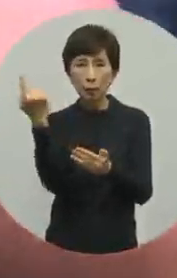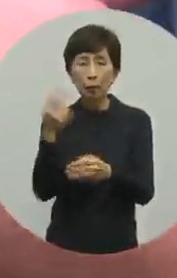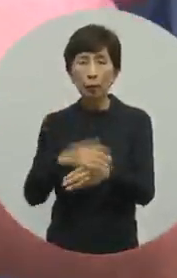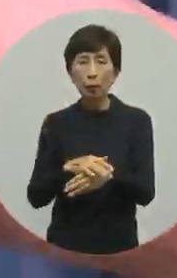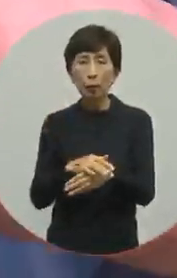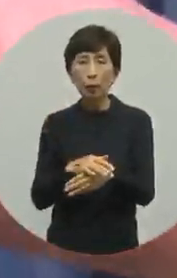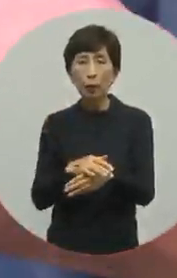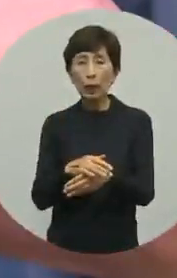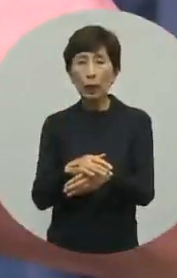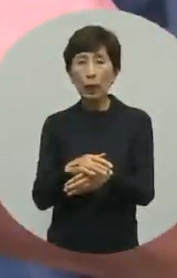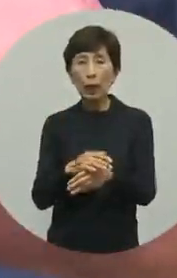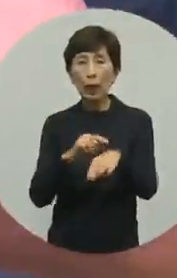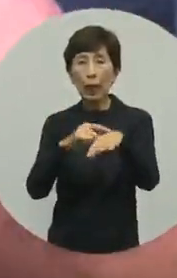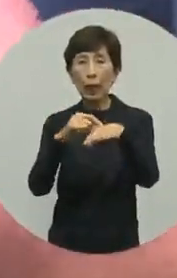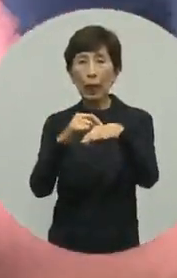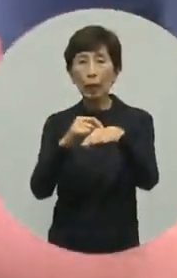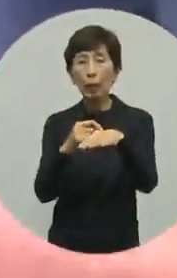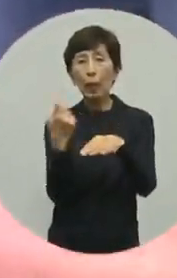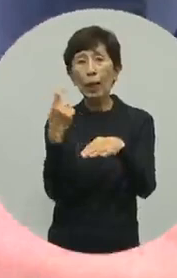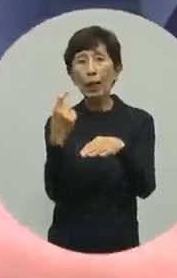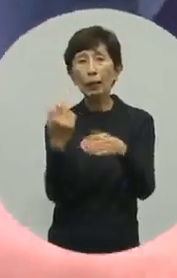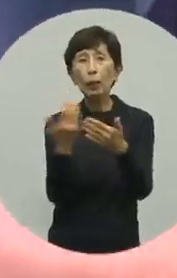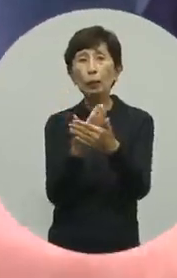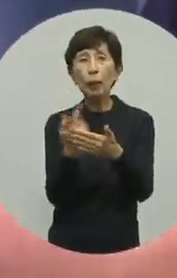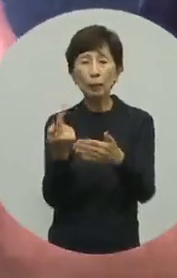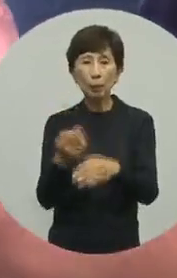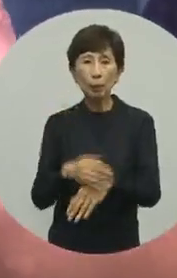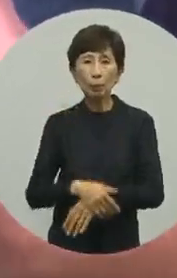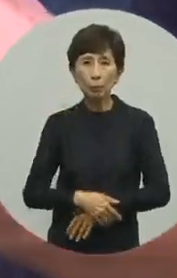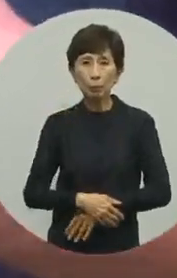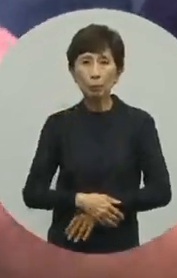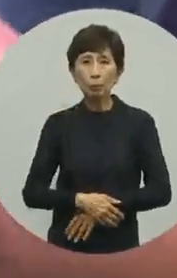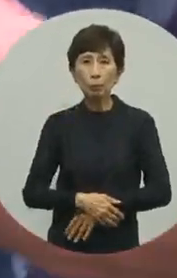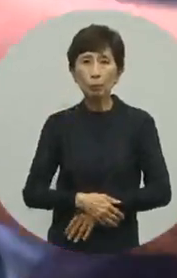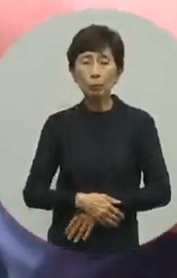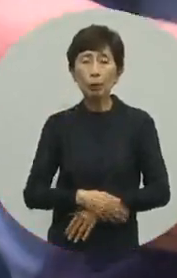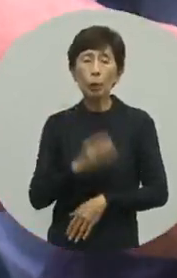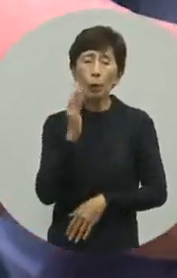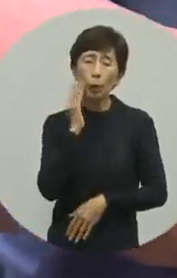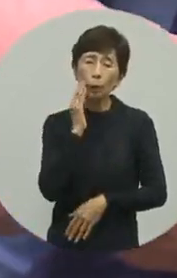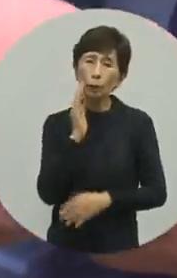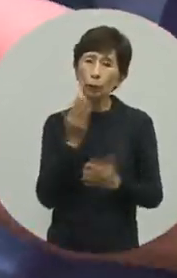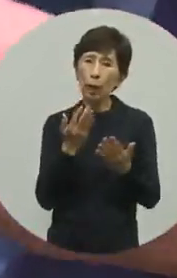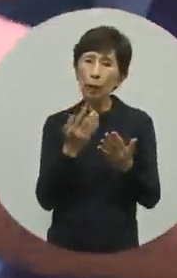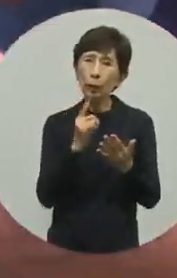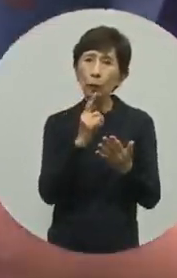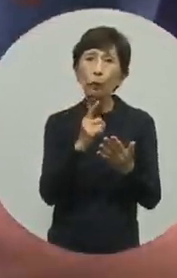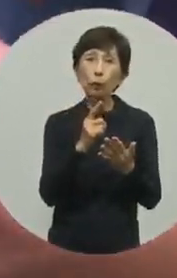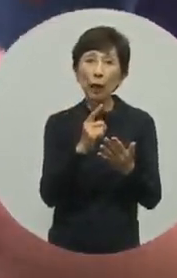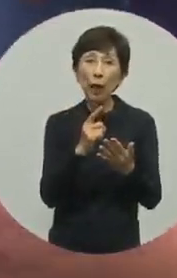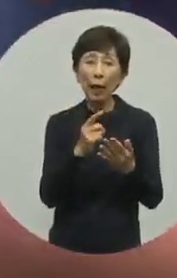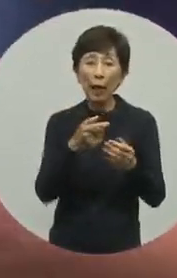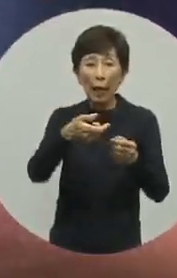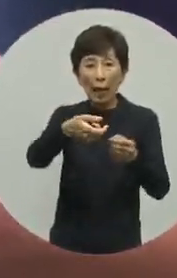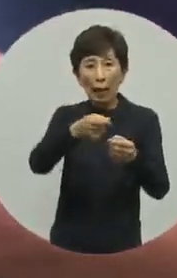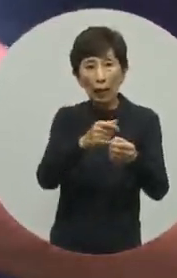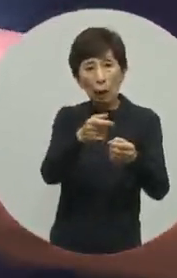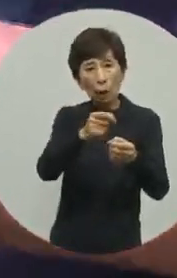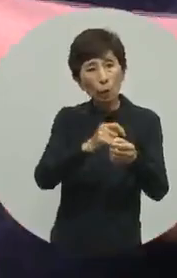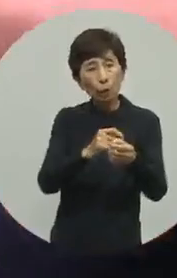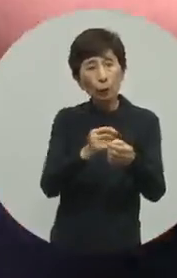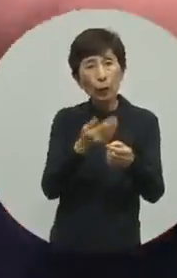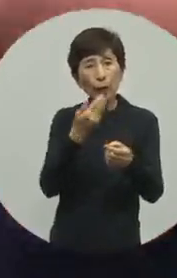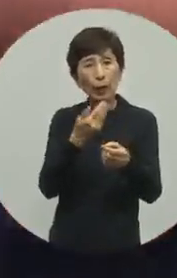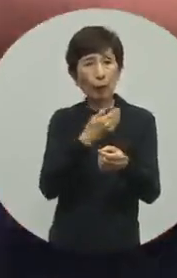皮が硬くなっちゃったりして、あんまり美味しくはないです。美味しくはないというか、皮むいて食べたりとかすればいいんです